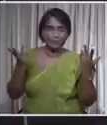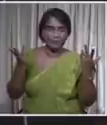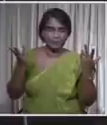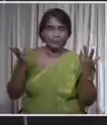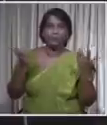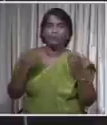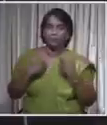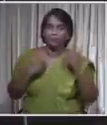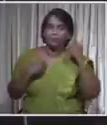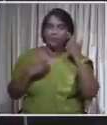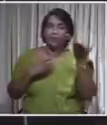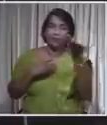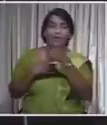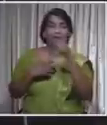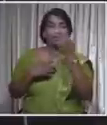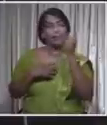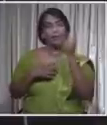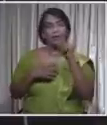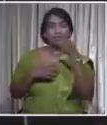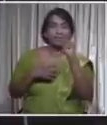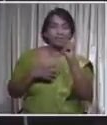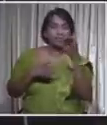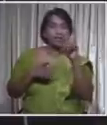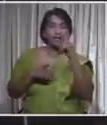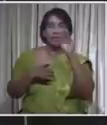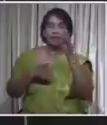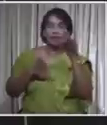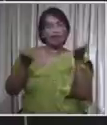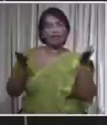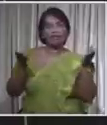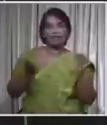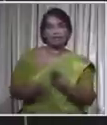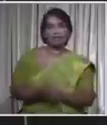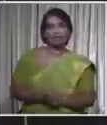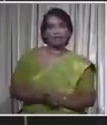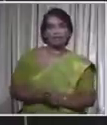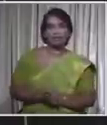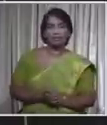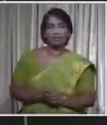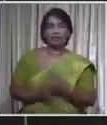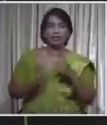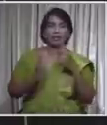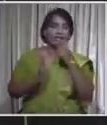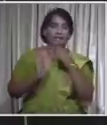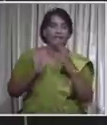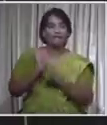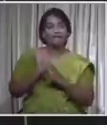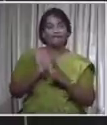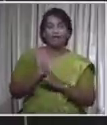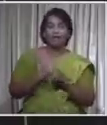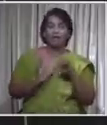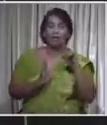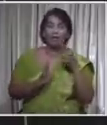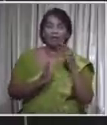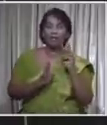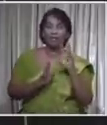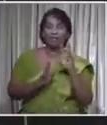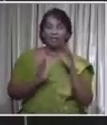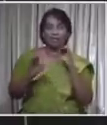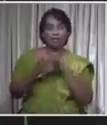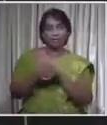අපි හිතනවා දැන් මෙතන 150ක් ඉන්නවා 130ක් ඉන්නවා 140ක් ඉන්නවා විවල්මිගි වීරවංශලා ගියොත් 135ක්